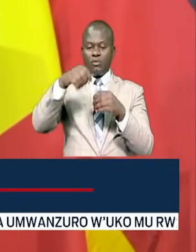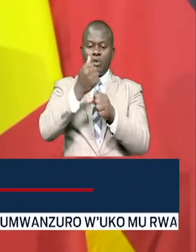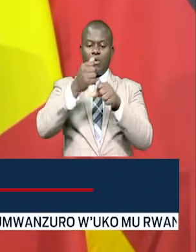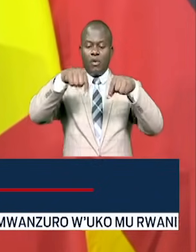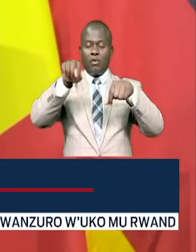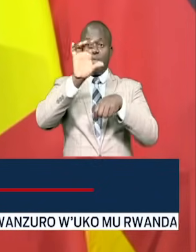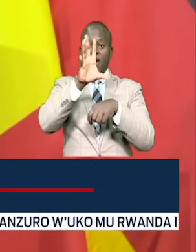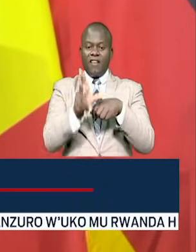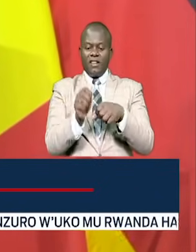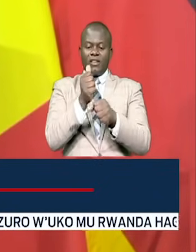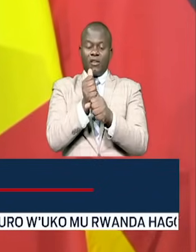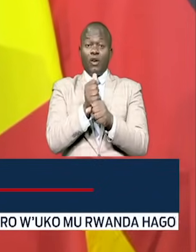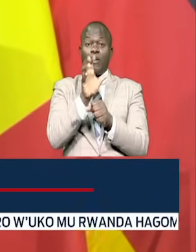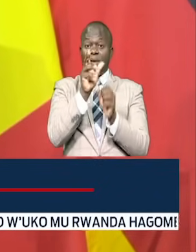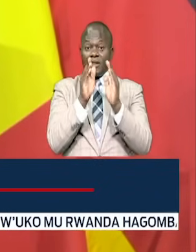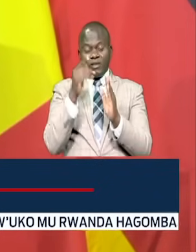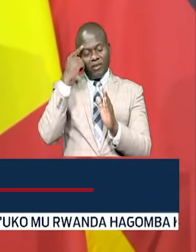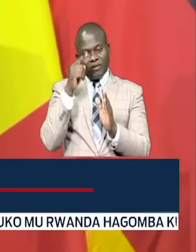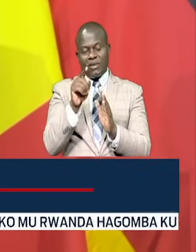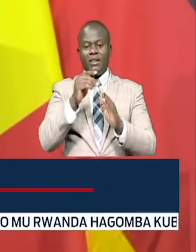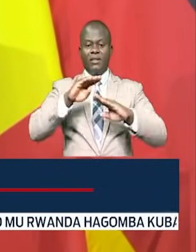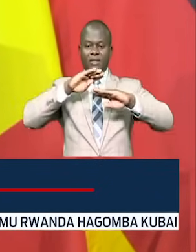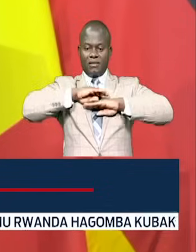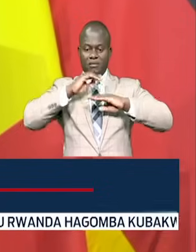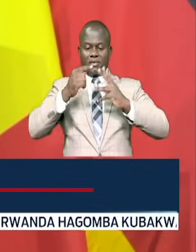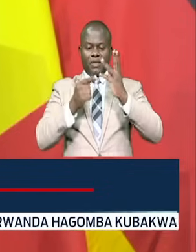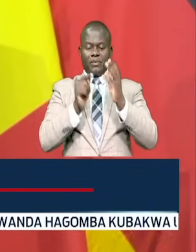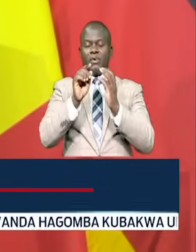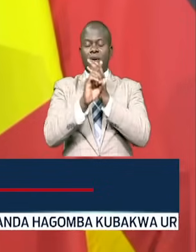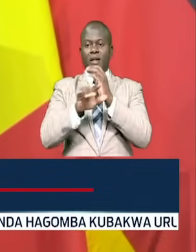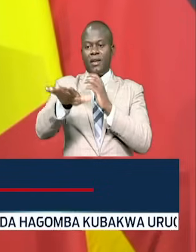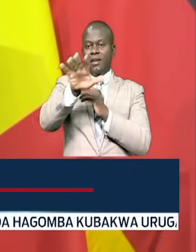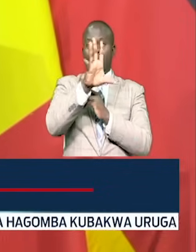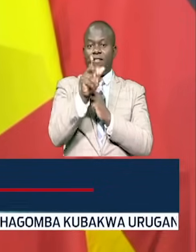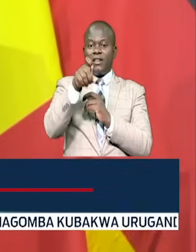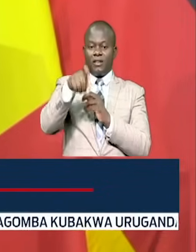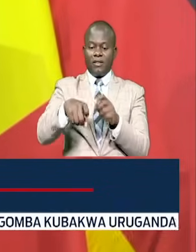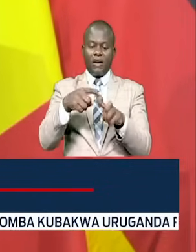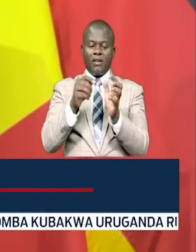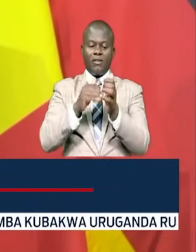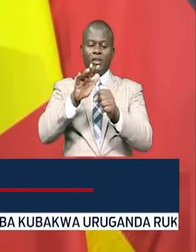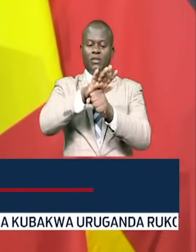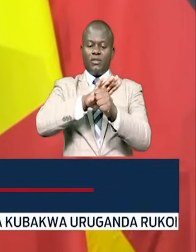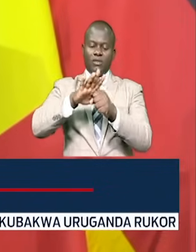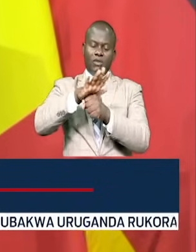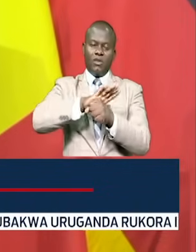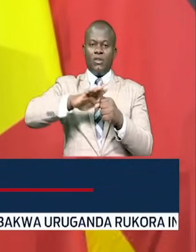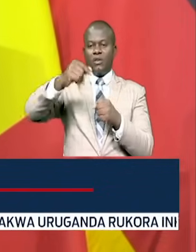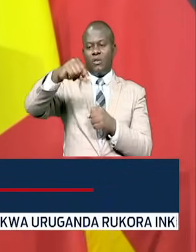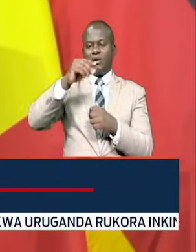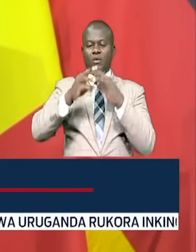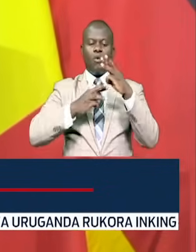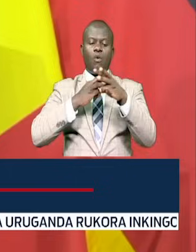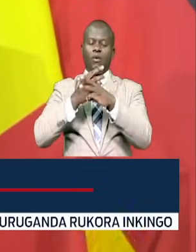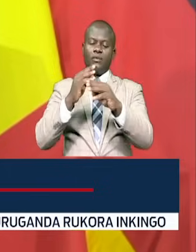Afrika, zigakorerwa abanyafurika, zigahaza ibyo aka karere ka Afrika gakeneye kandi zikaba zujuje ubuziranenge ku rwego